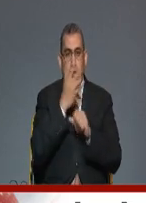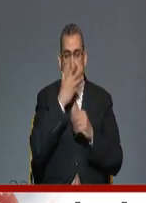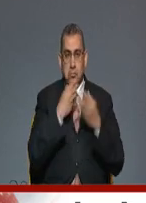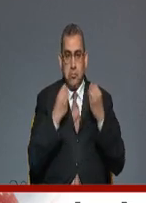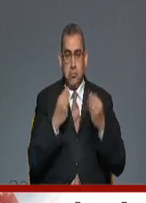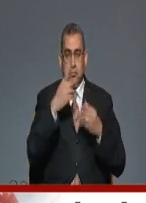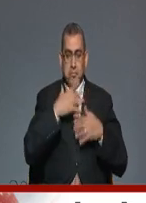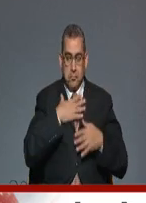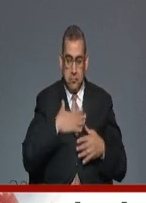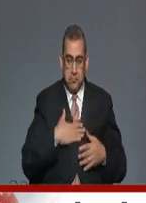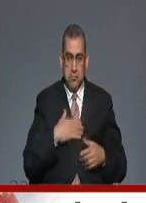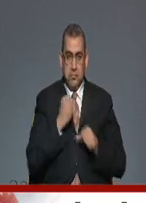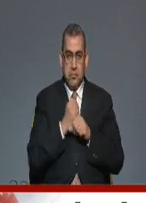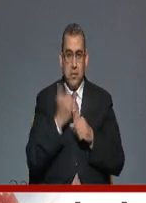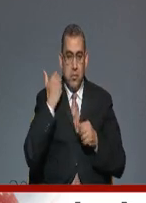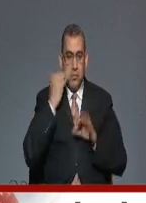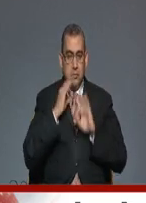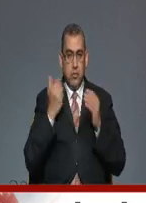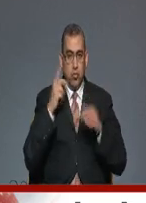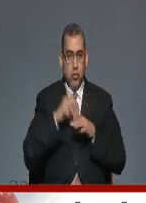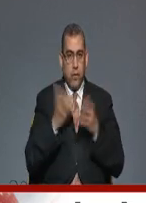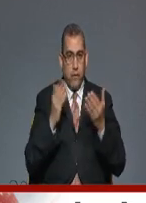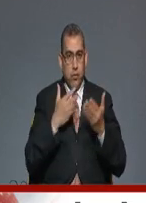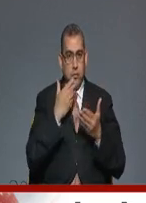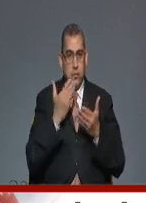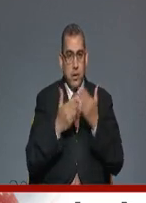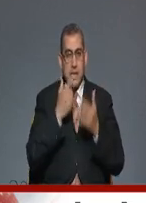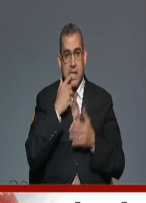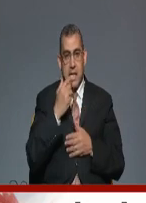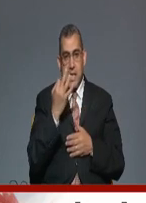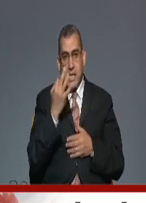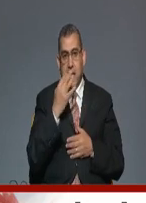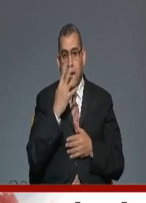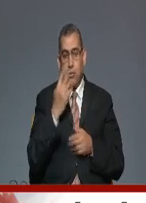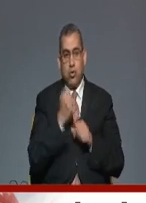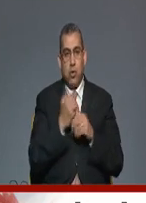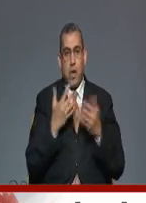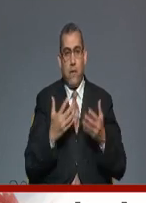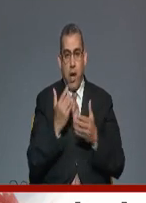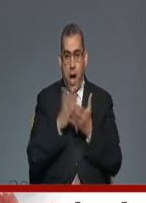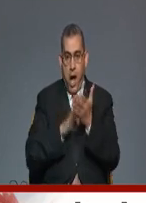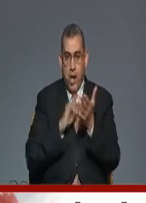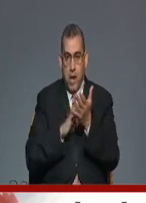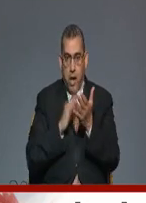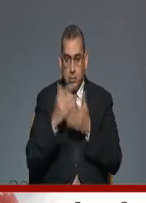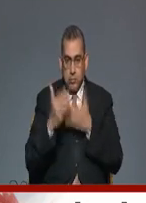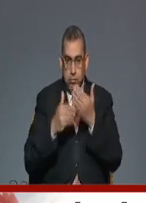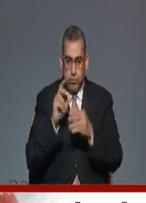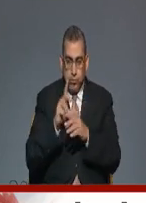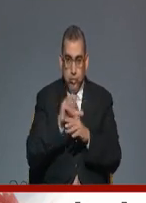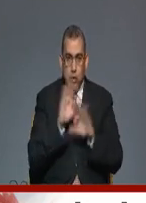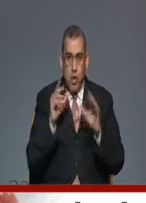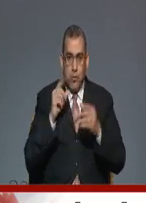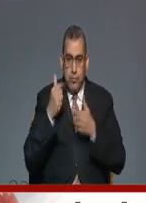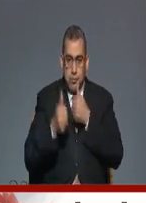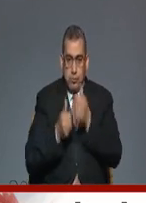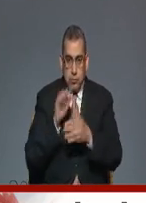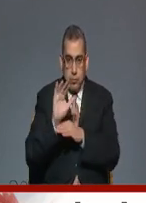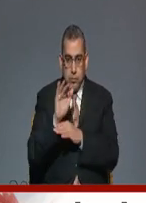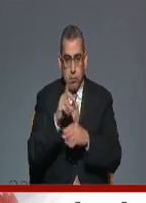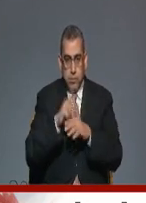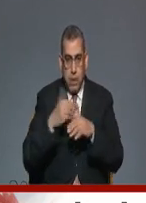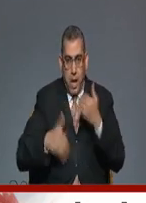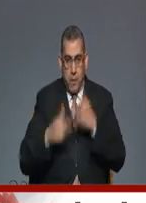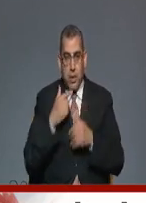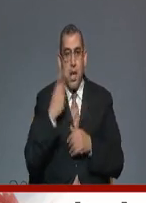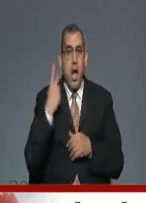مكثف جدا لمده 3 أو 4 سنين في حالات حرجه في كل التخصصات. فانا سالت على الرقم مش